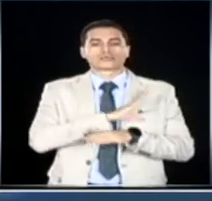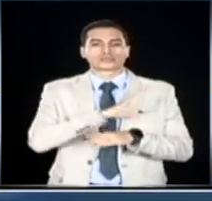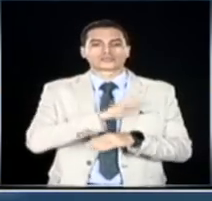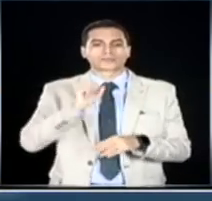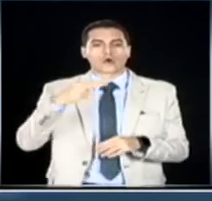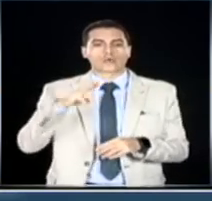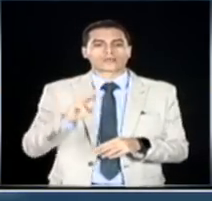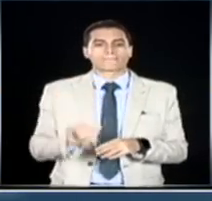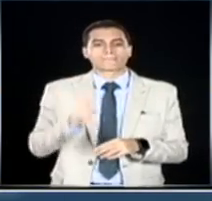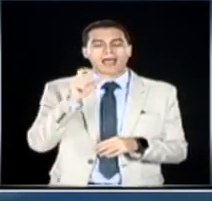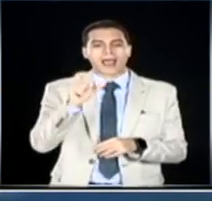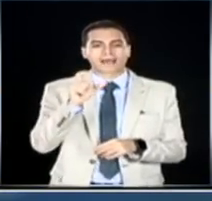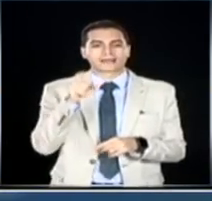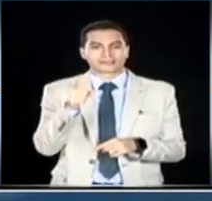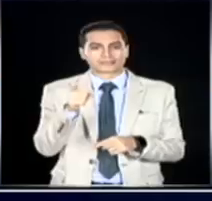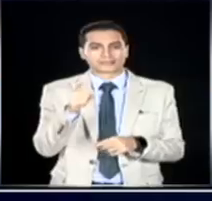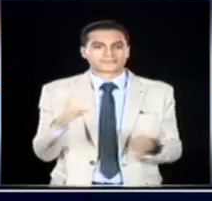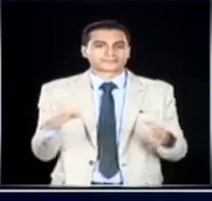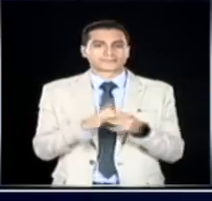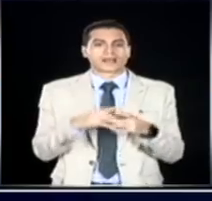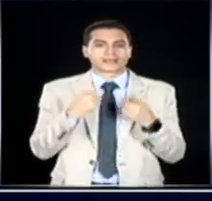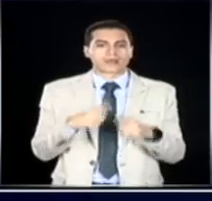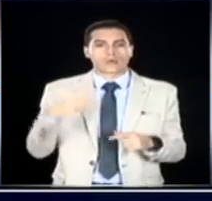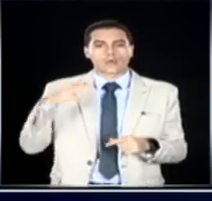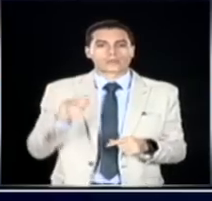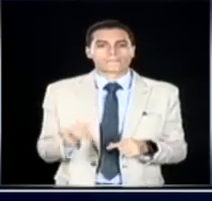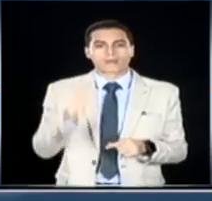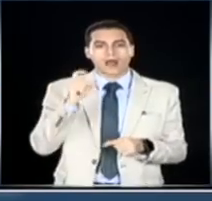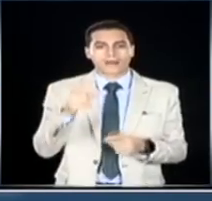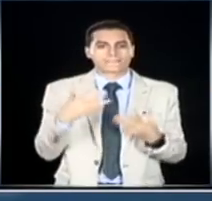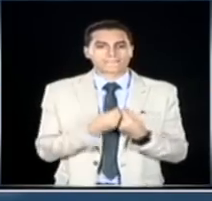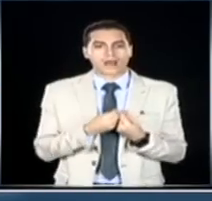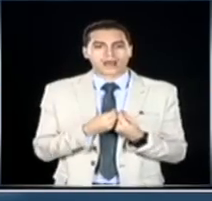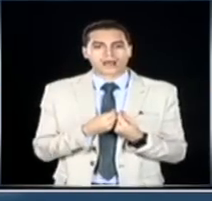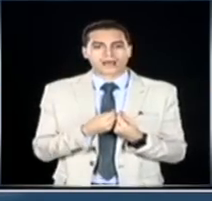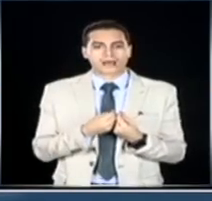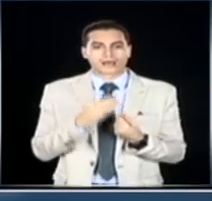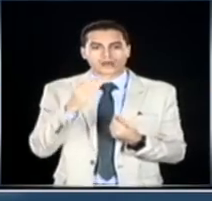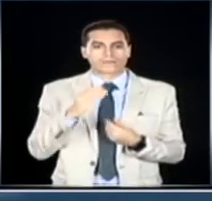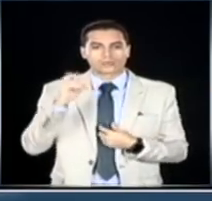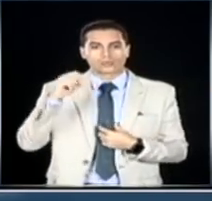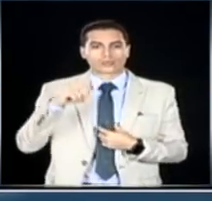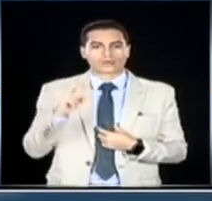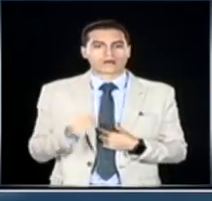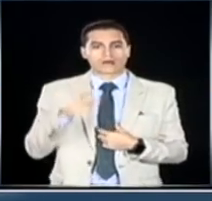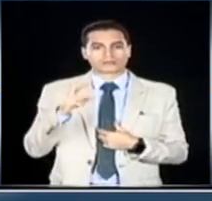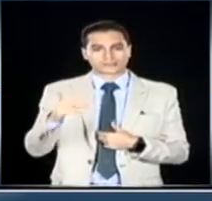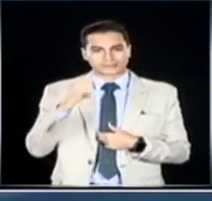ضمت الدوله العثمانيه جنوب القوقاز اجابتك